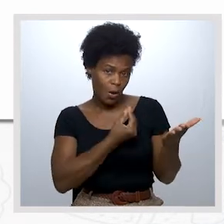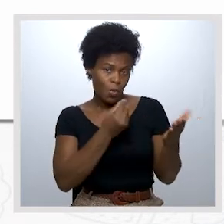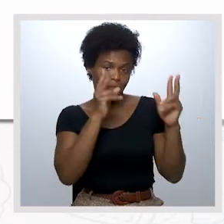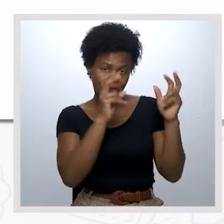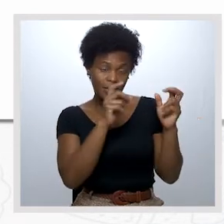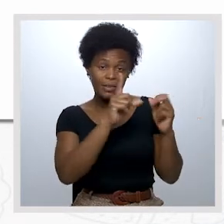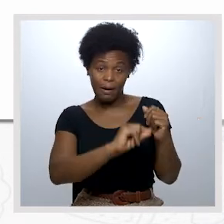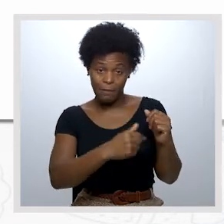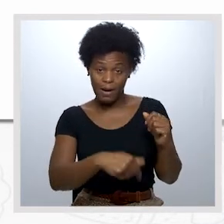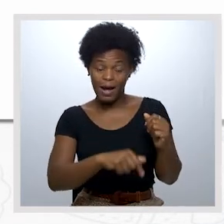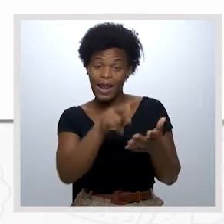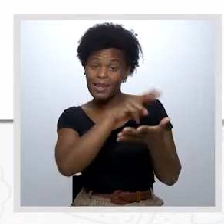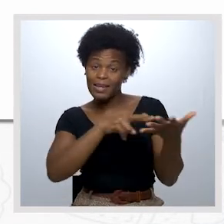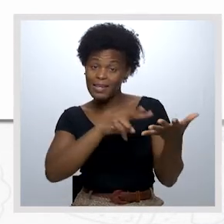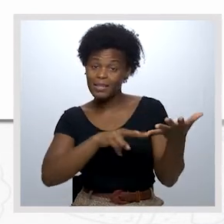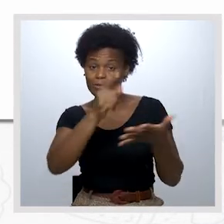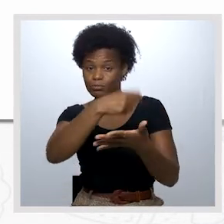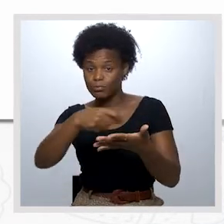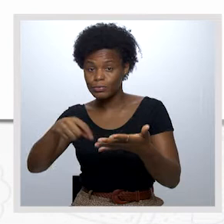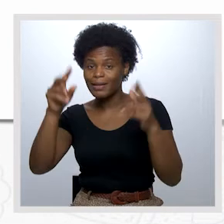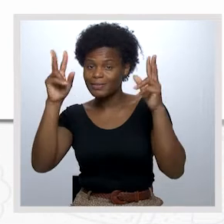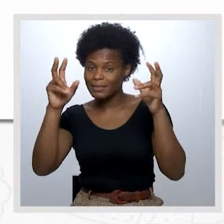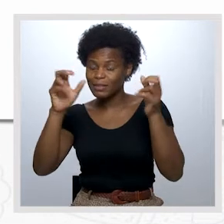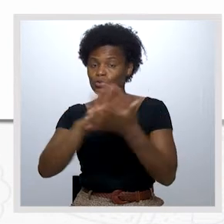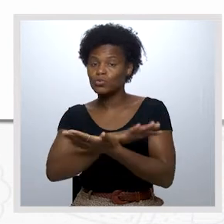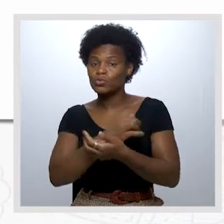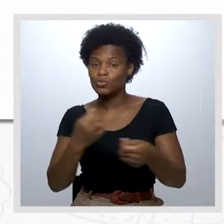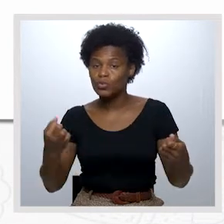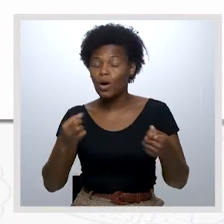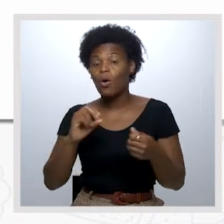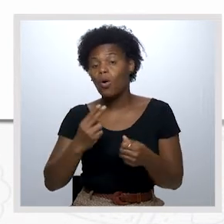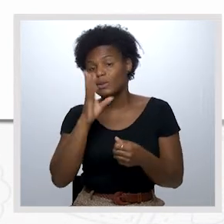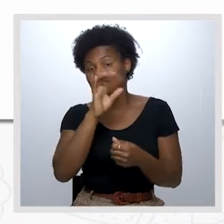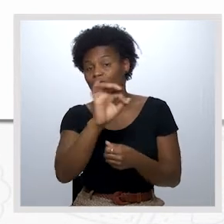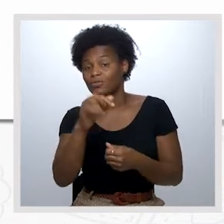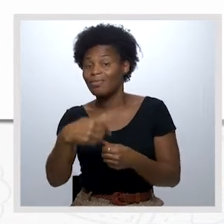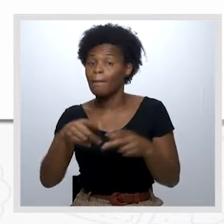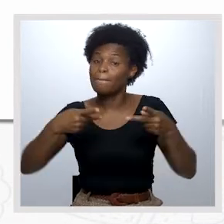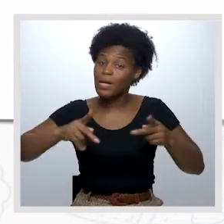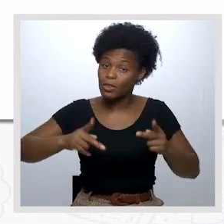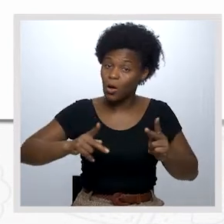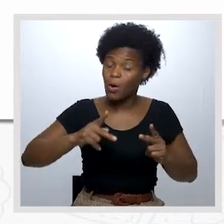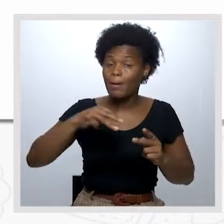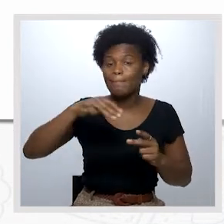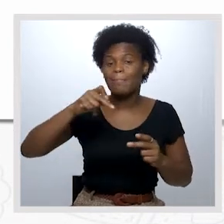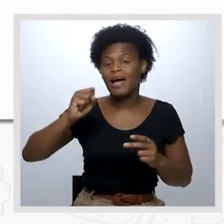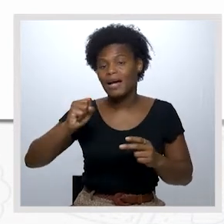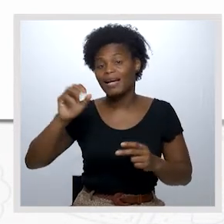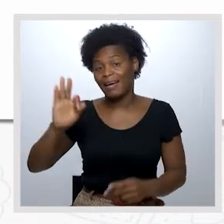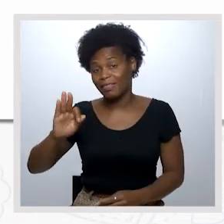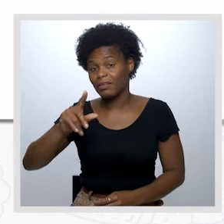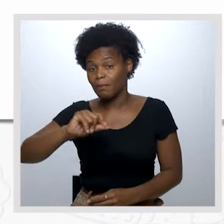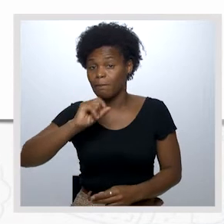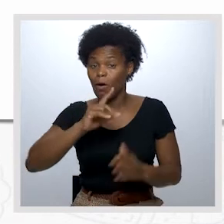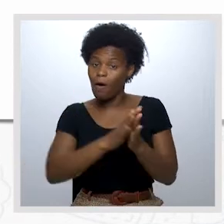s'intitule aussi « Lire et rédiger des titres de presse » ou si vous avez votre méthode, le MAC 4, vous